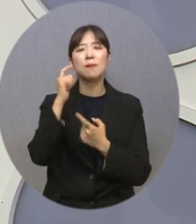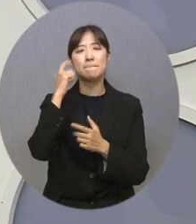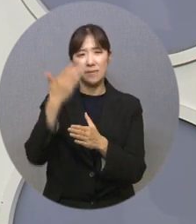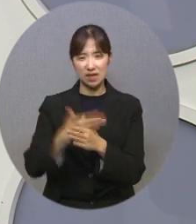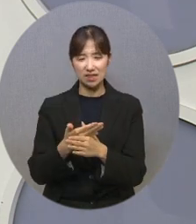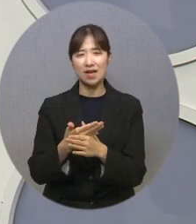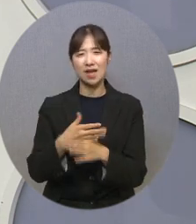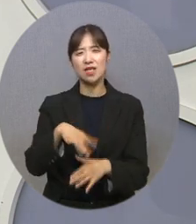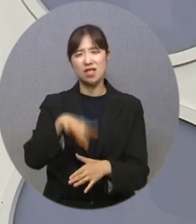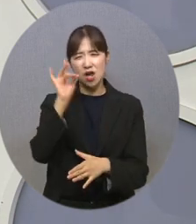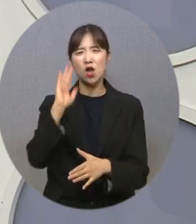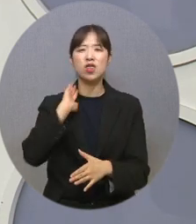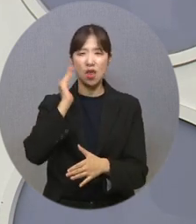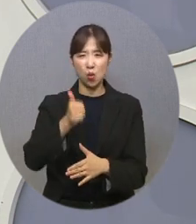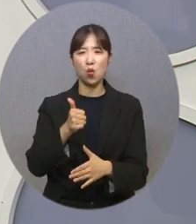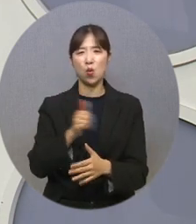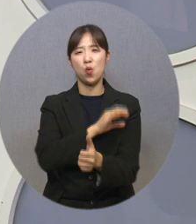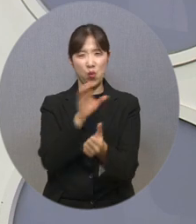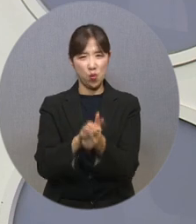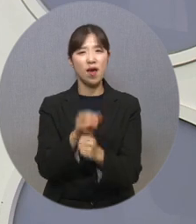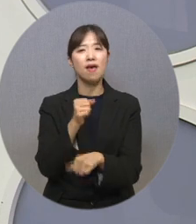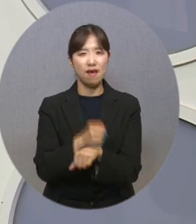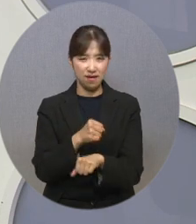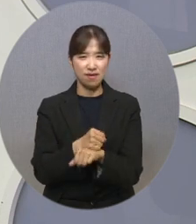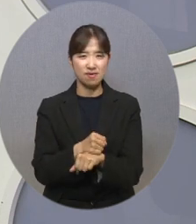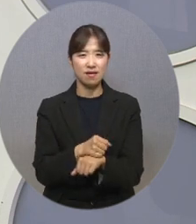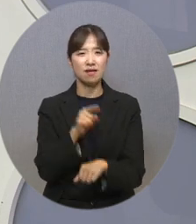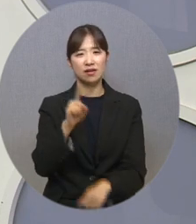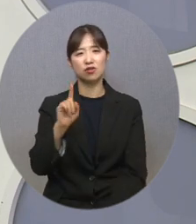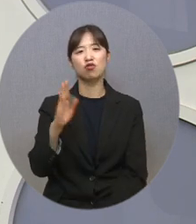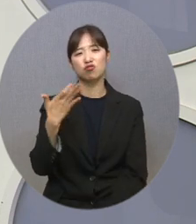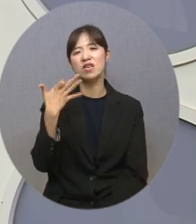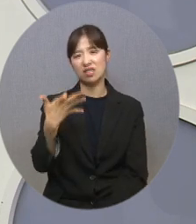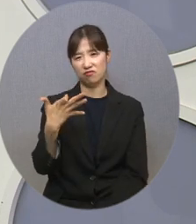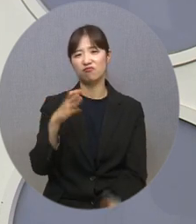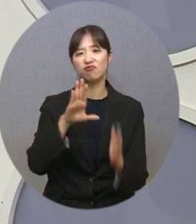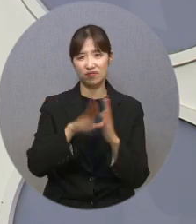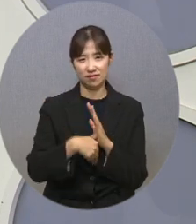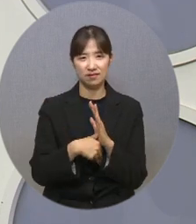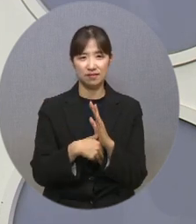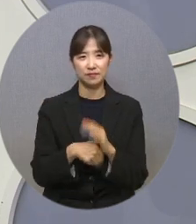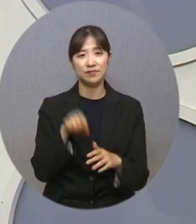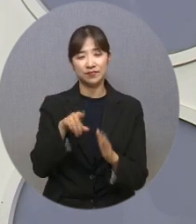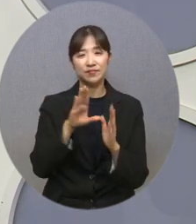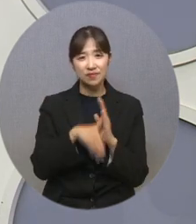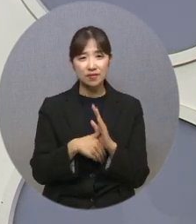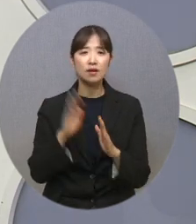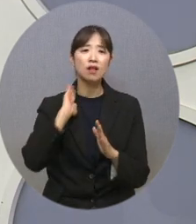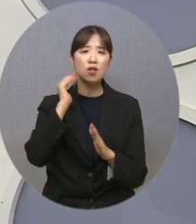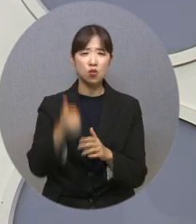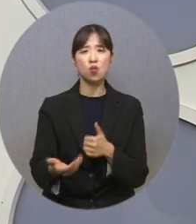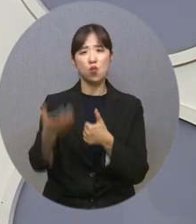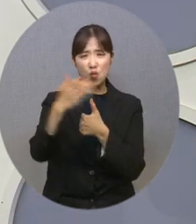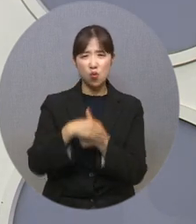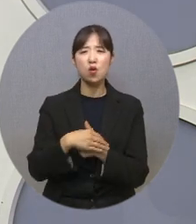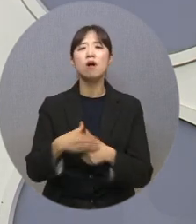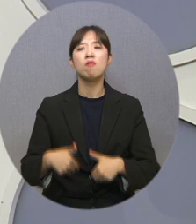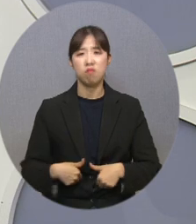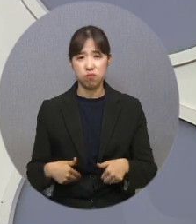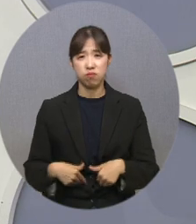박사를 우리의 초대 대통령으로 모시자. 그게 1919년 얘기입니다. 네. 그래서 대통령 취임을 해야 되는데